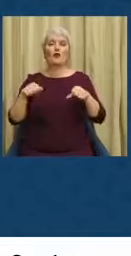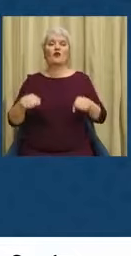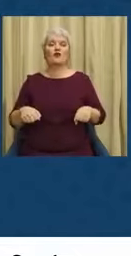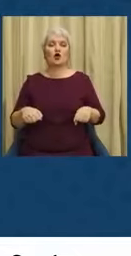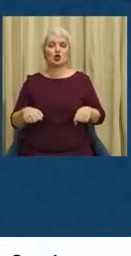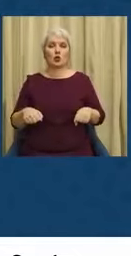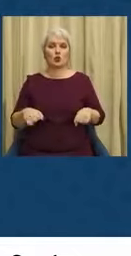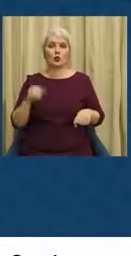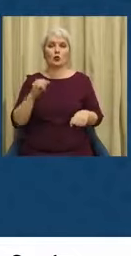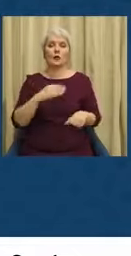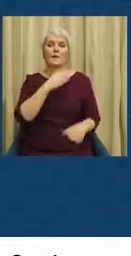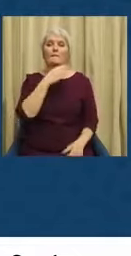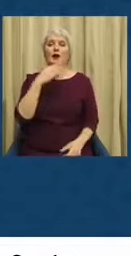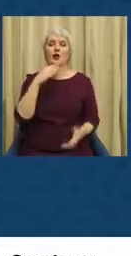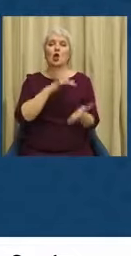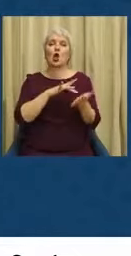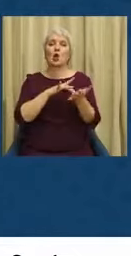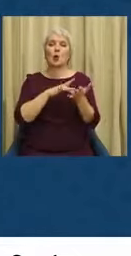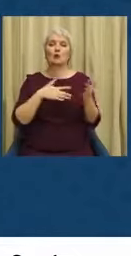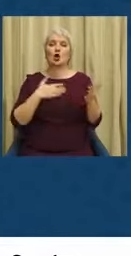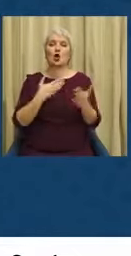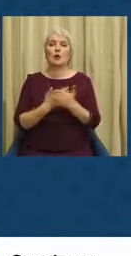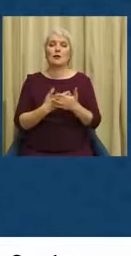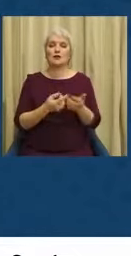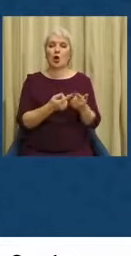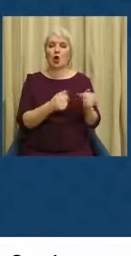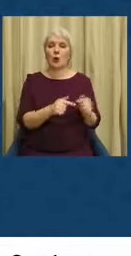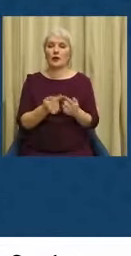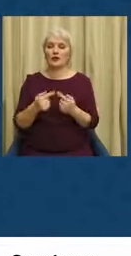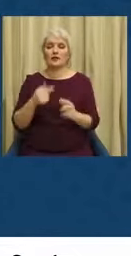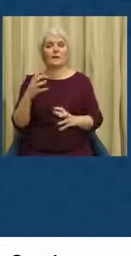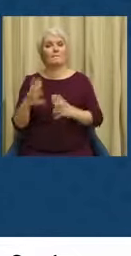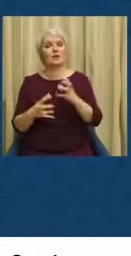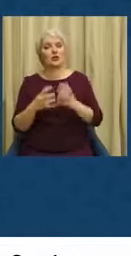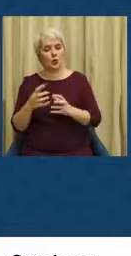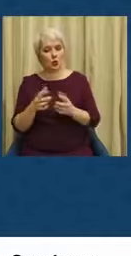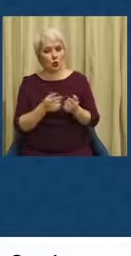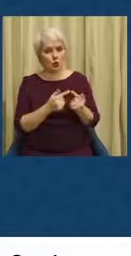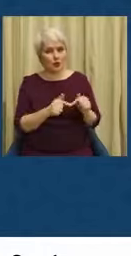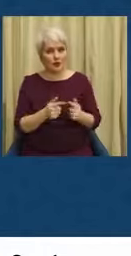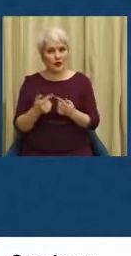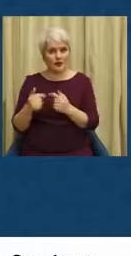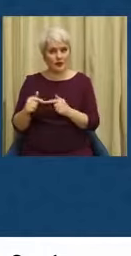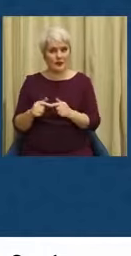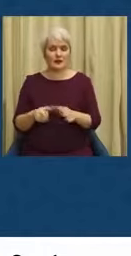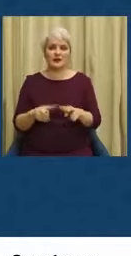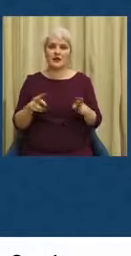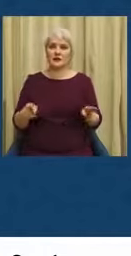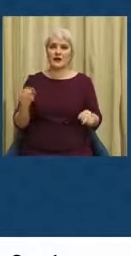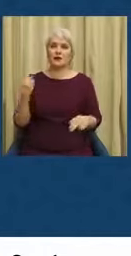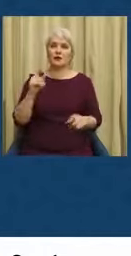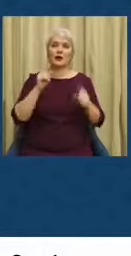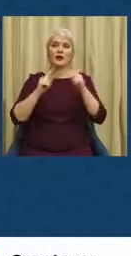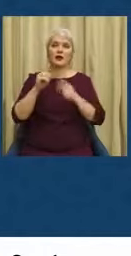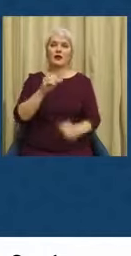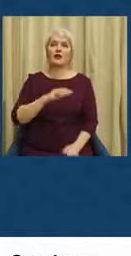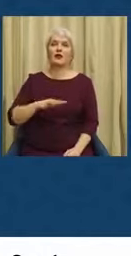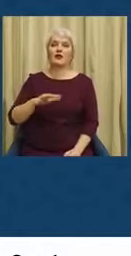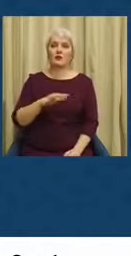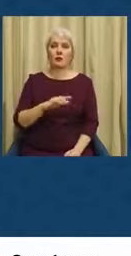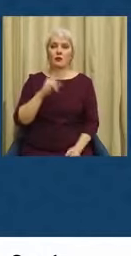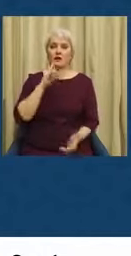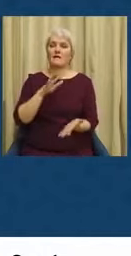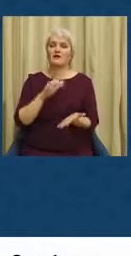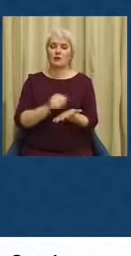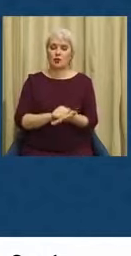і багато ромських громадських організацій, міжнародних організацій, так само, як і Рада Європи,